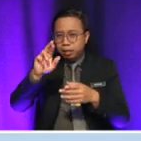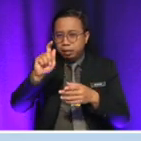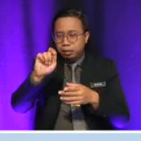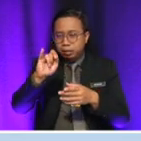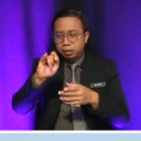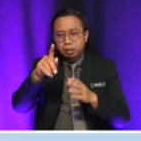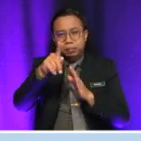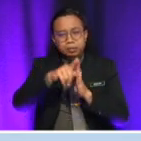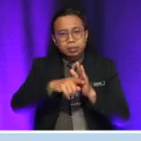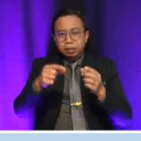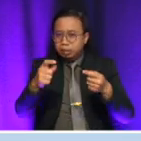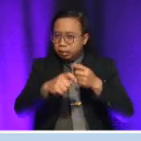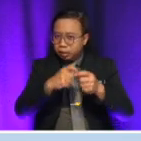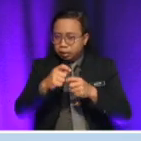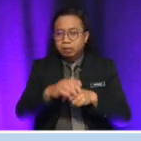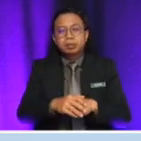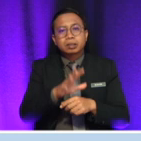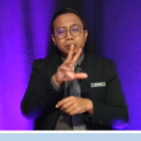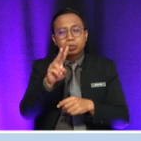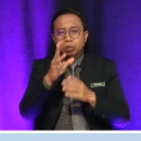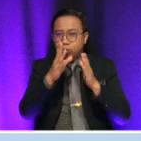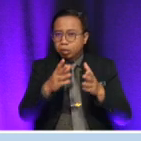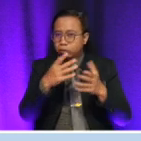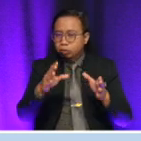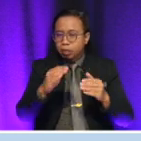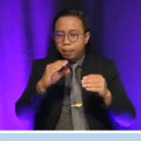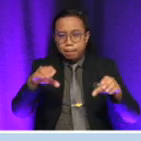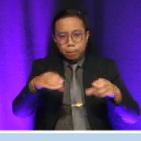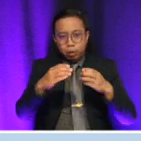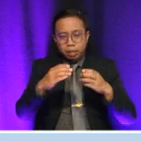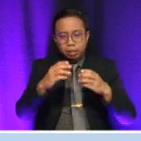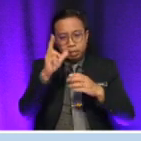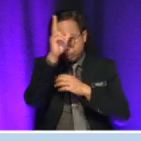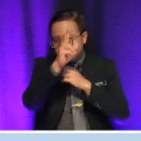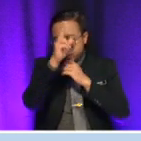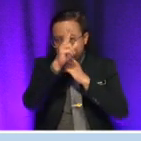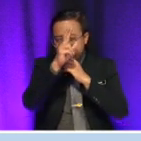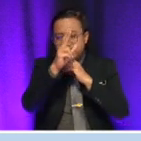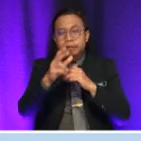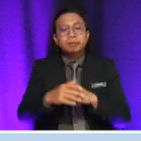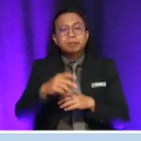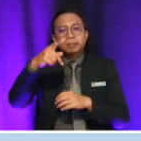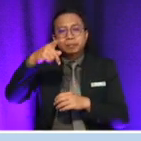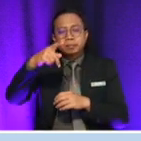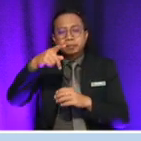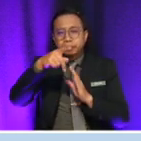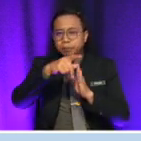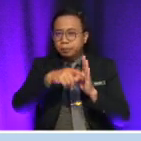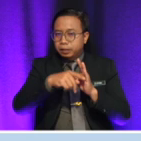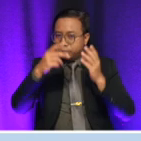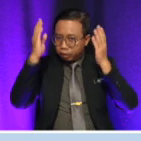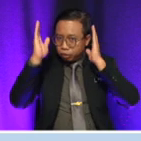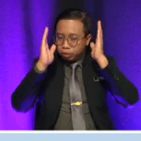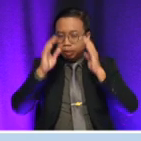peliharaan tersebut dan 52 orang itu telah membentuk kerajaan persekutuan dan Tengku Abdul sebenarnya